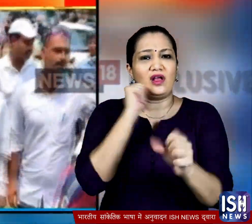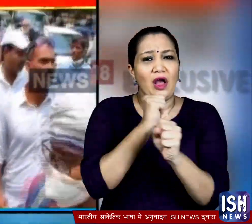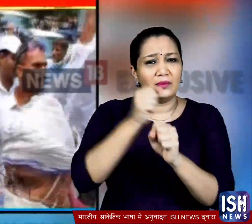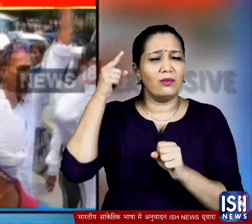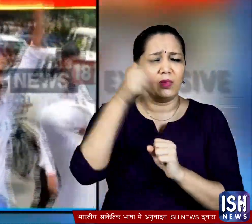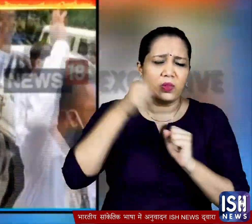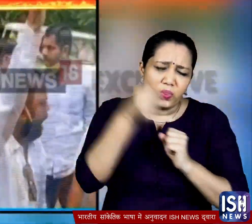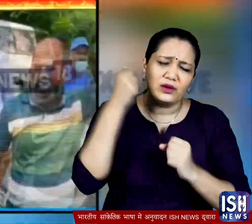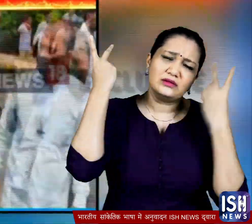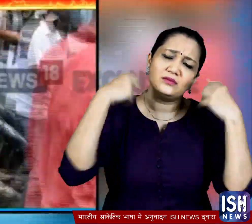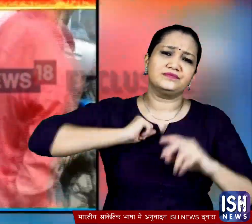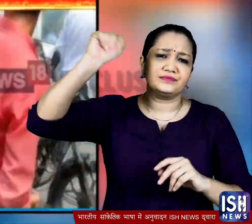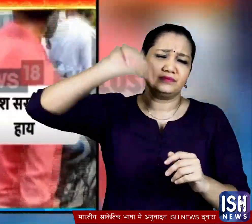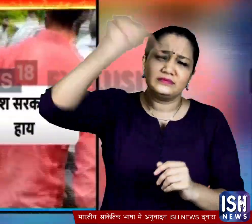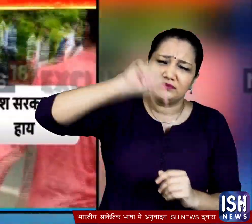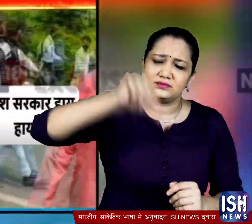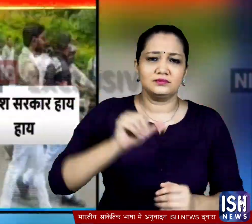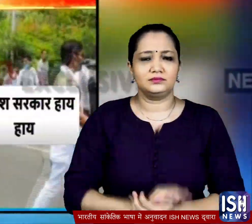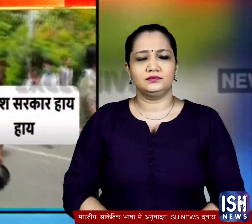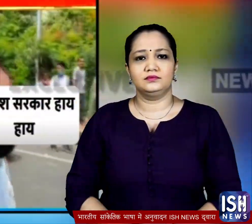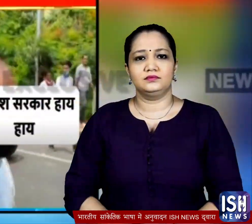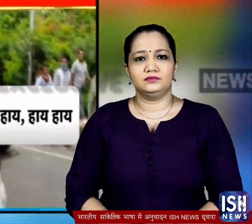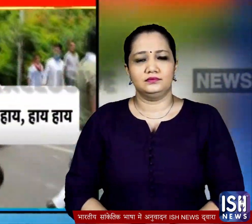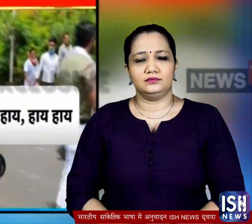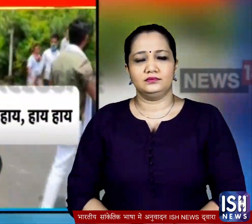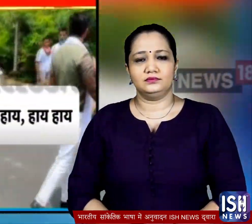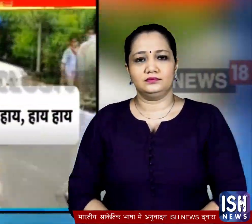नीतीश सरकार के खिलाफ खूब नारे भी लगाए।